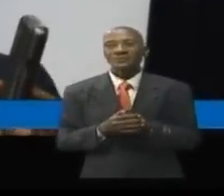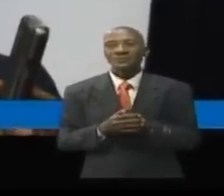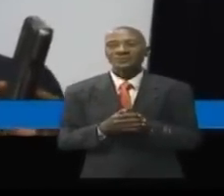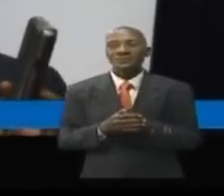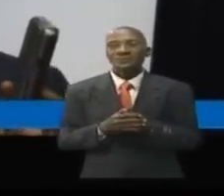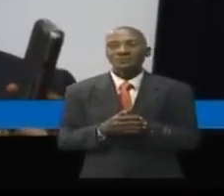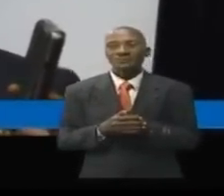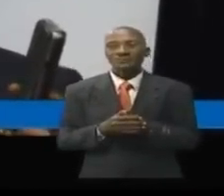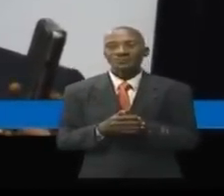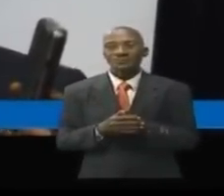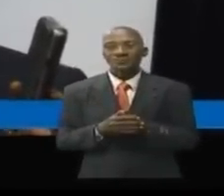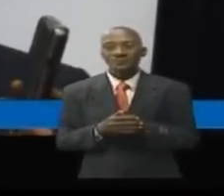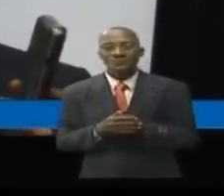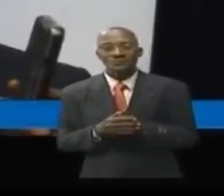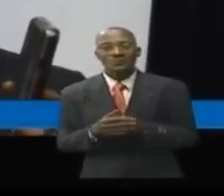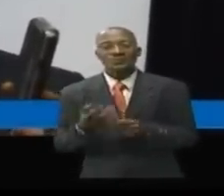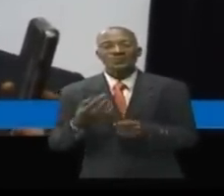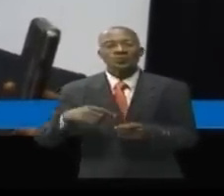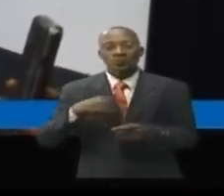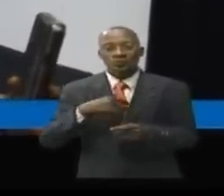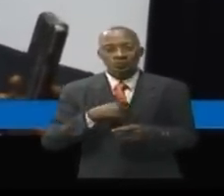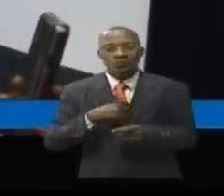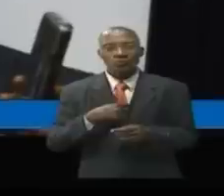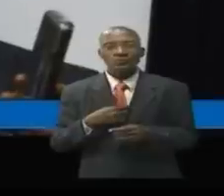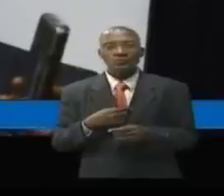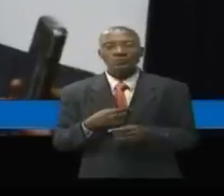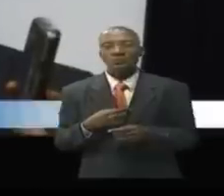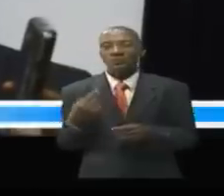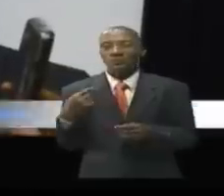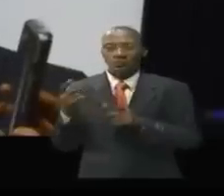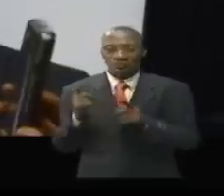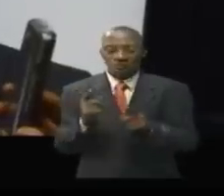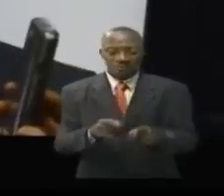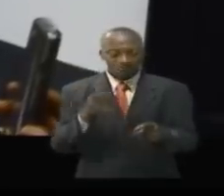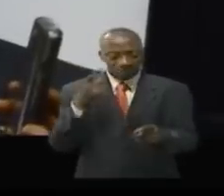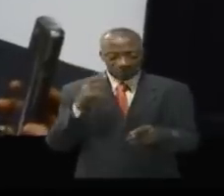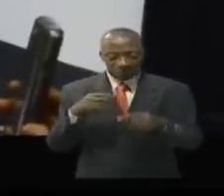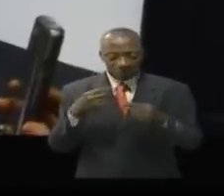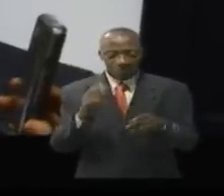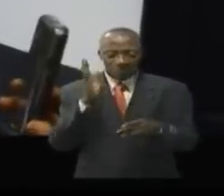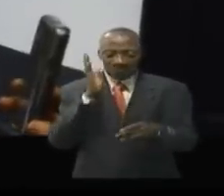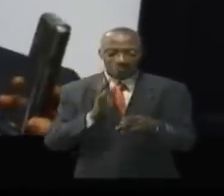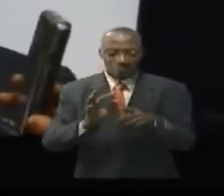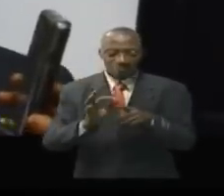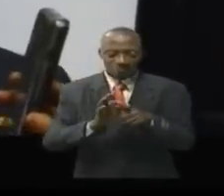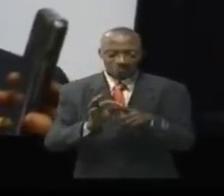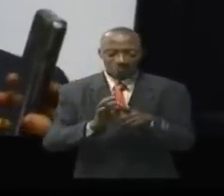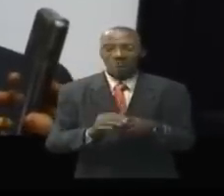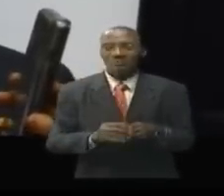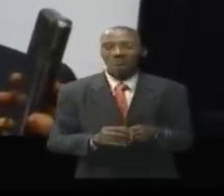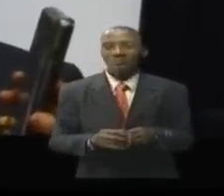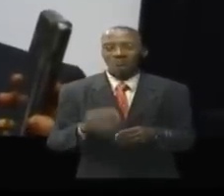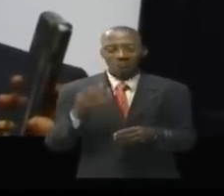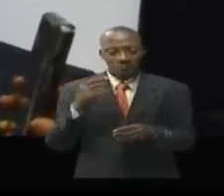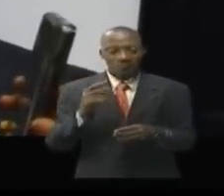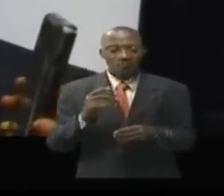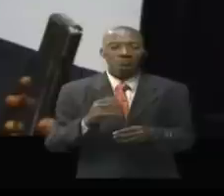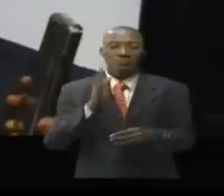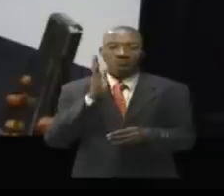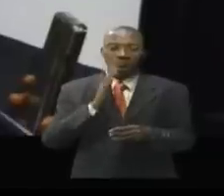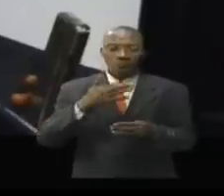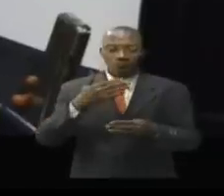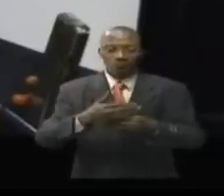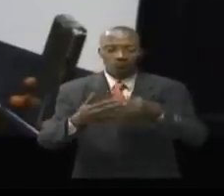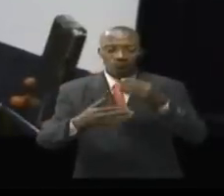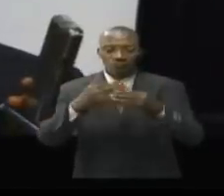architectes, des fenêtres d'opportunité pour assurer et relever la qualité de la construction en RDC et de l'installation